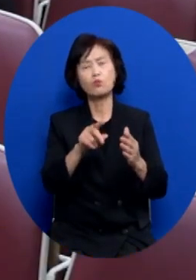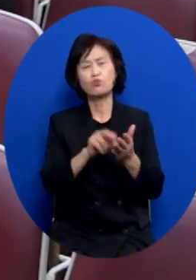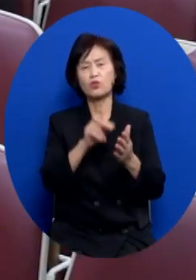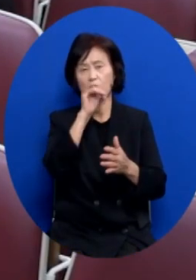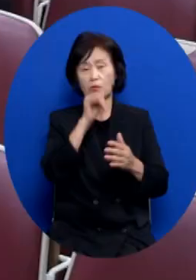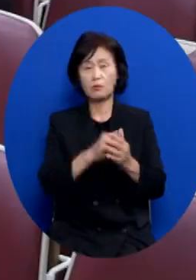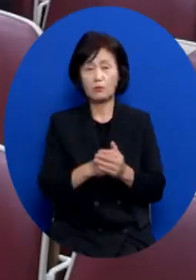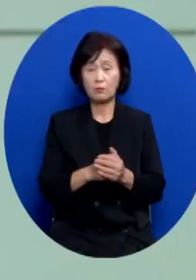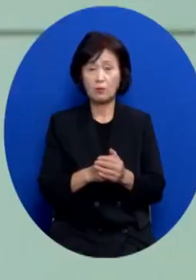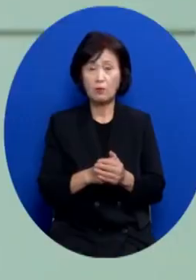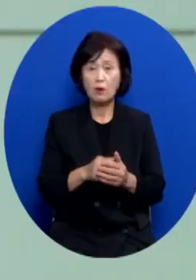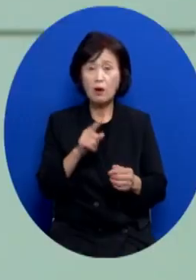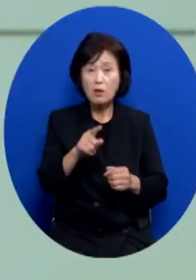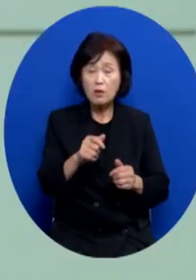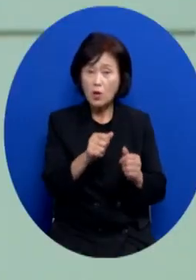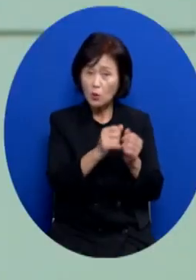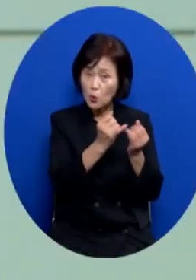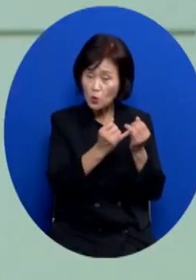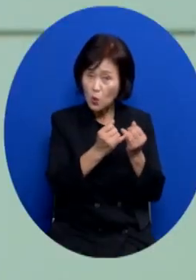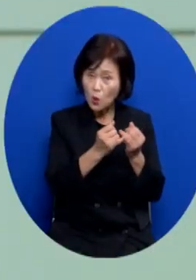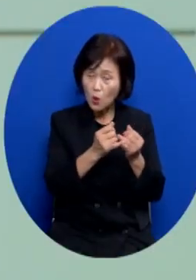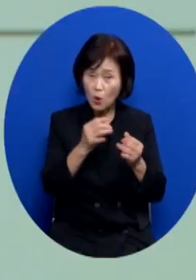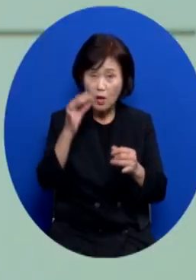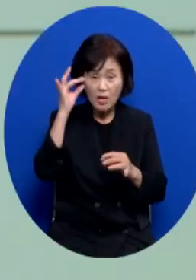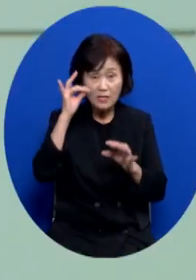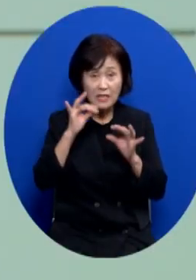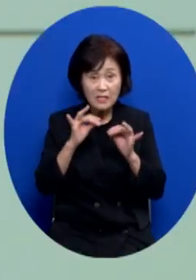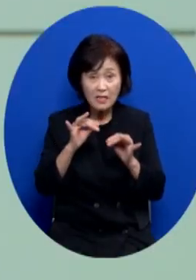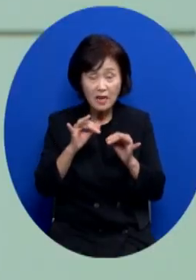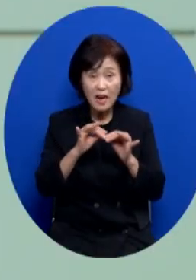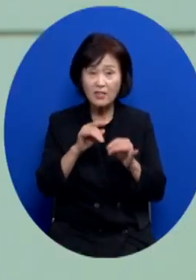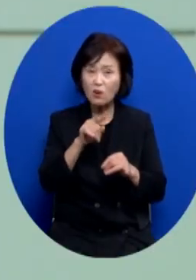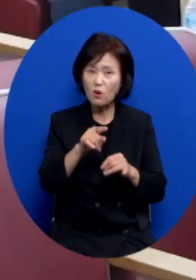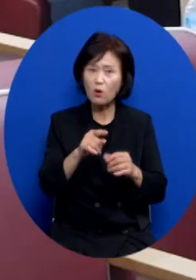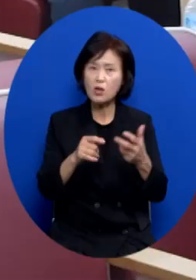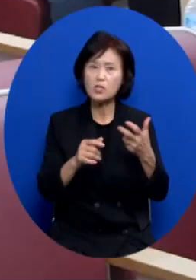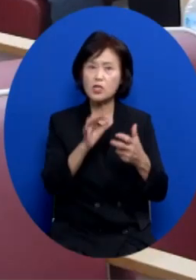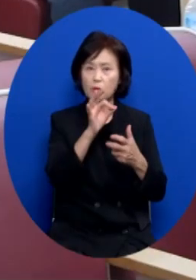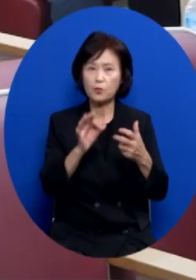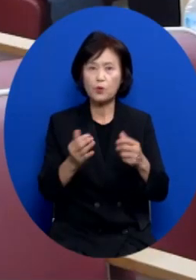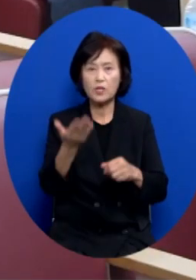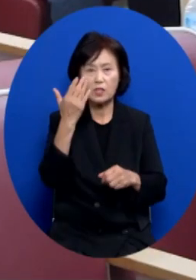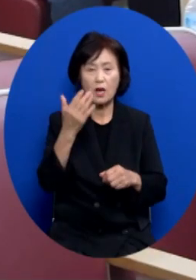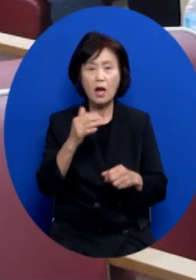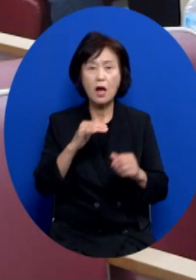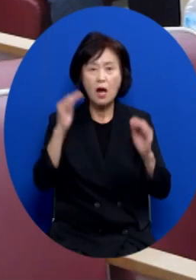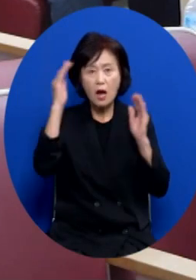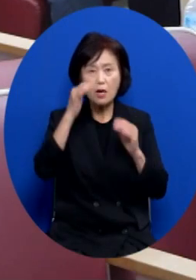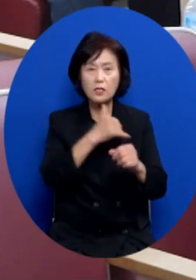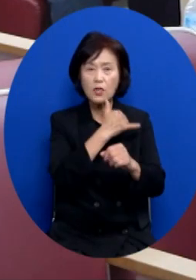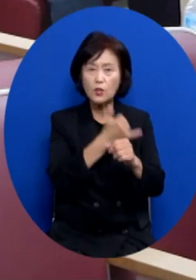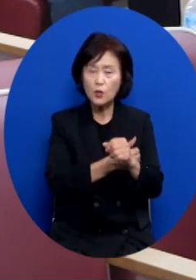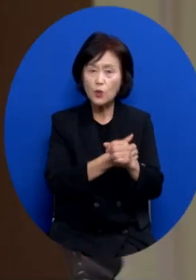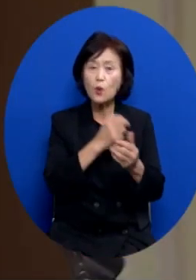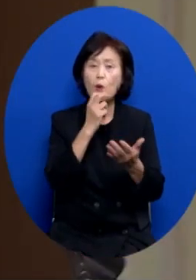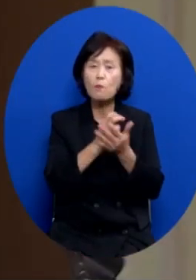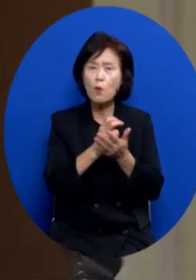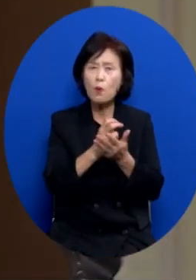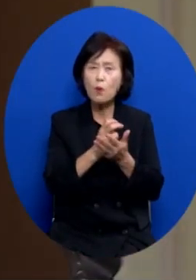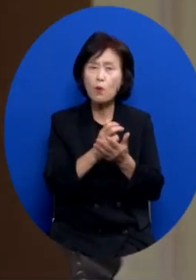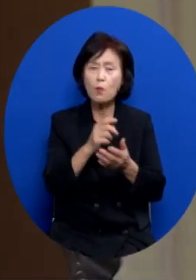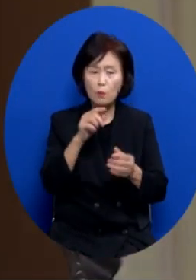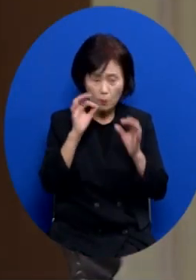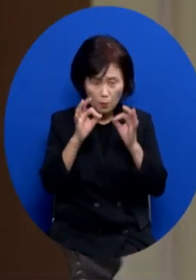따르면 동성원 찬성하는 10대 20대 비율이 70% 넘고 학생 인권 조례 법안으로 교정에 큰 혼란이